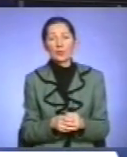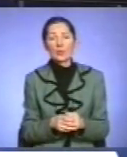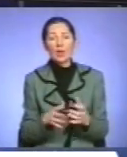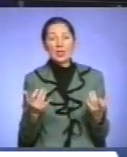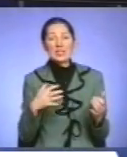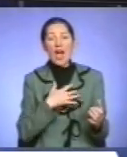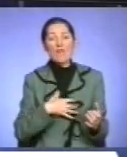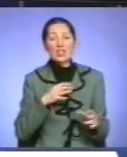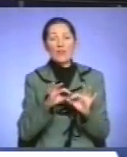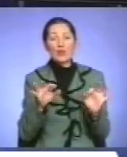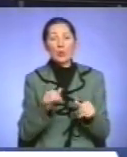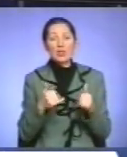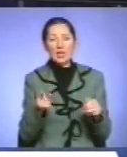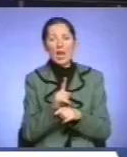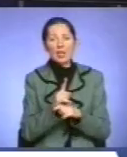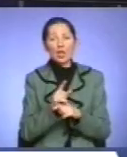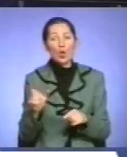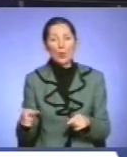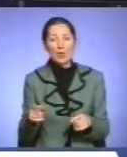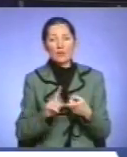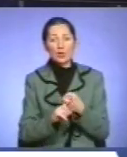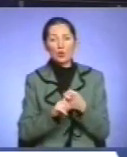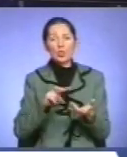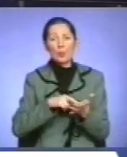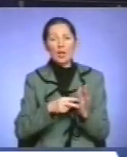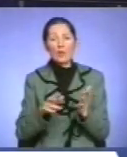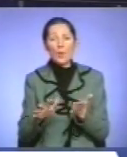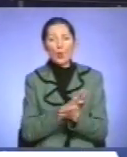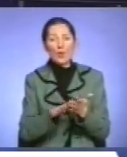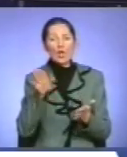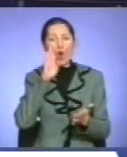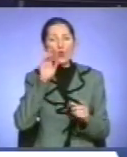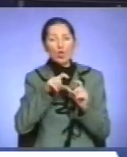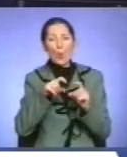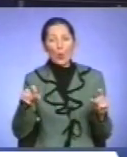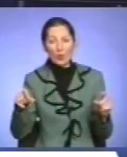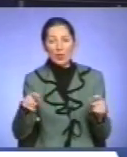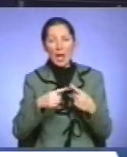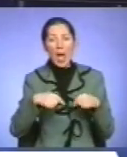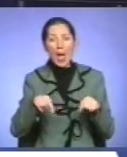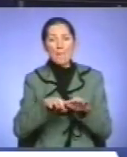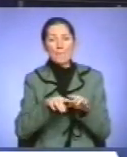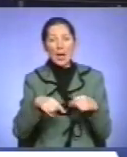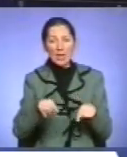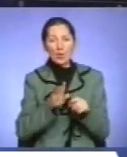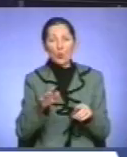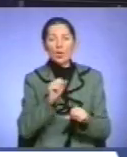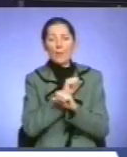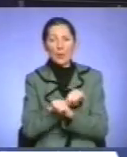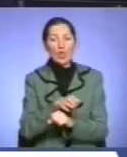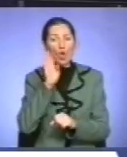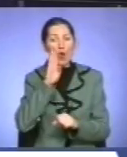ще важлива інформація для тернополян. У зв'язку з плановим промиванням водопровідних мереж буде припинено водопостачання Тернополя